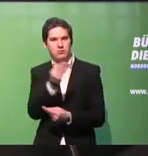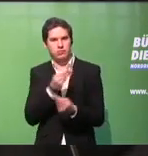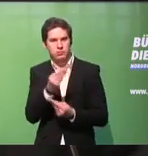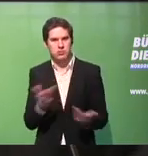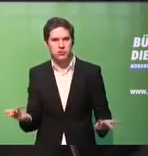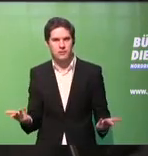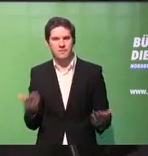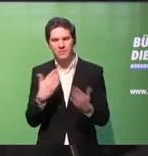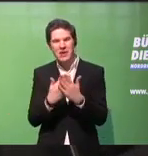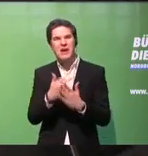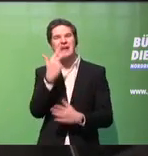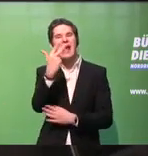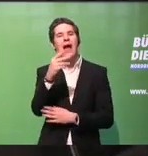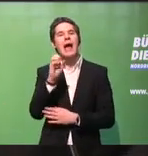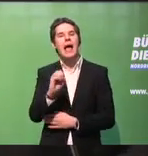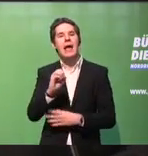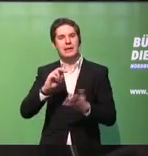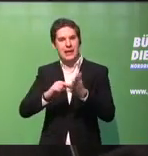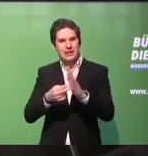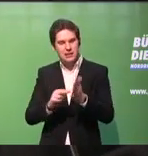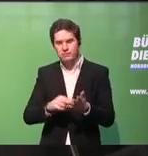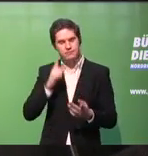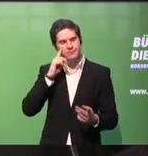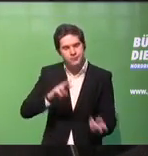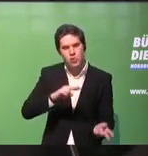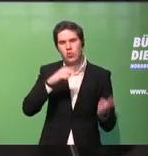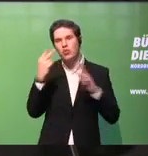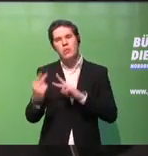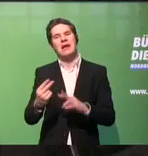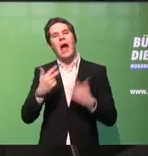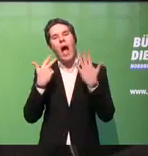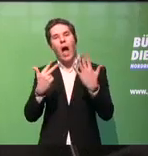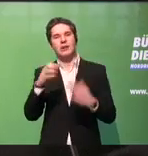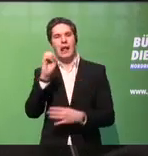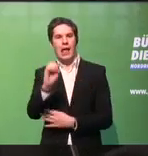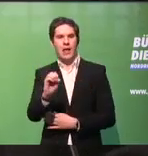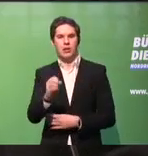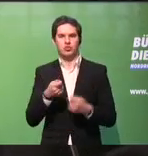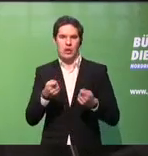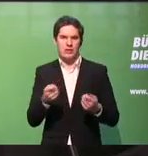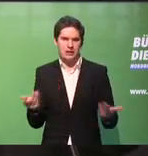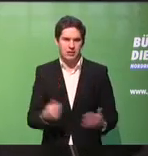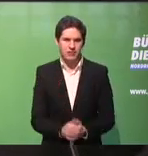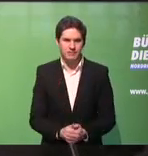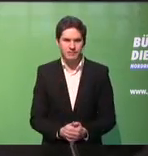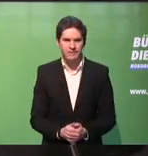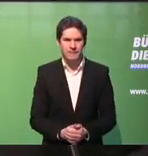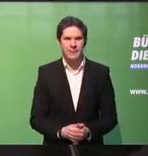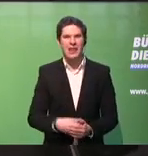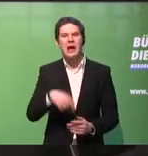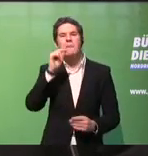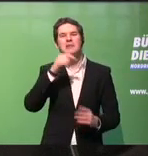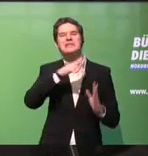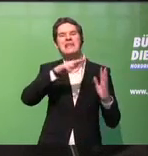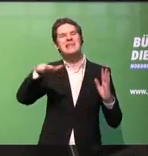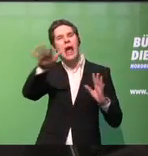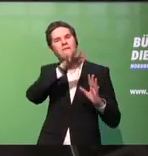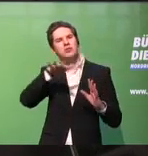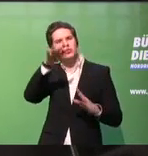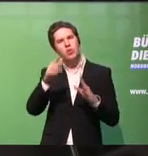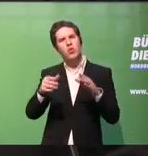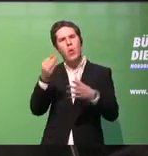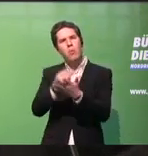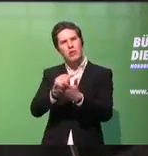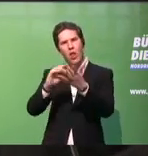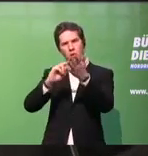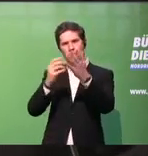alte 3E-Strategie zu einer 8E-Strategie erweitern. Lasst uns von der skandinavischen Kommunalkultur genauso lernen